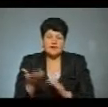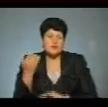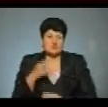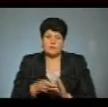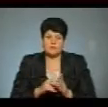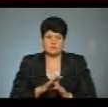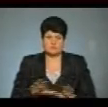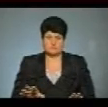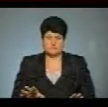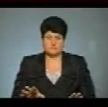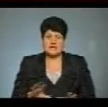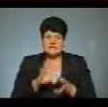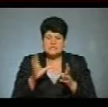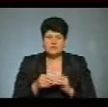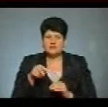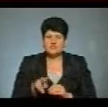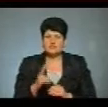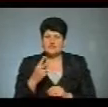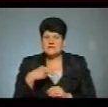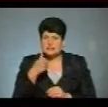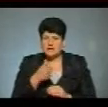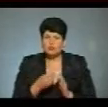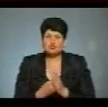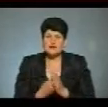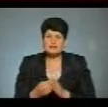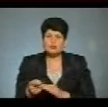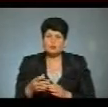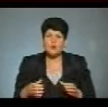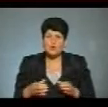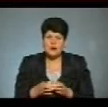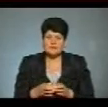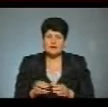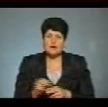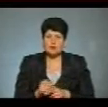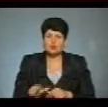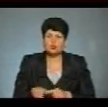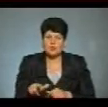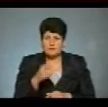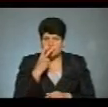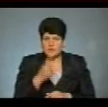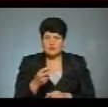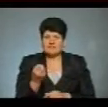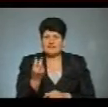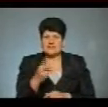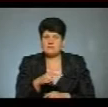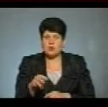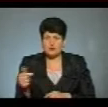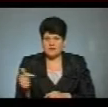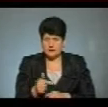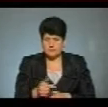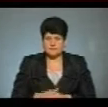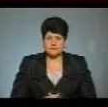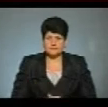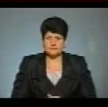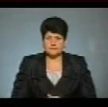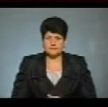робити. Загалом на 2020 рік у бюджеті Тернопільської громади на ремонт доріг міста передбачено 12 мільйонів гривень, розповів Олег